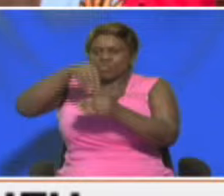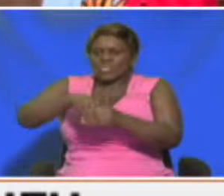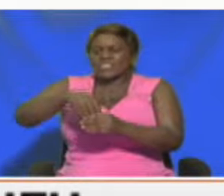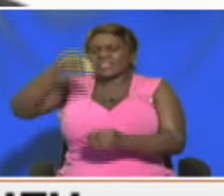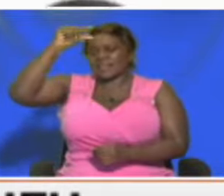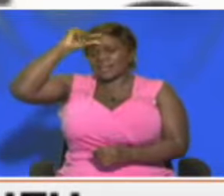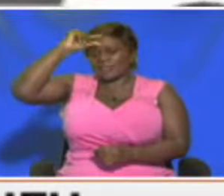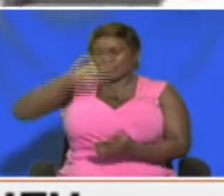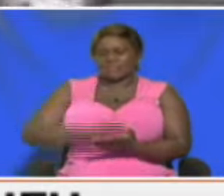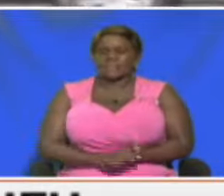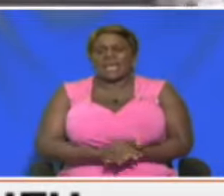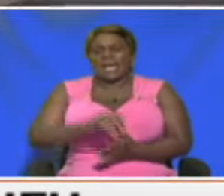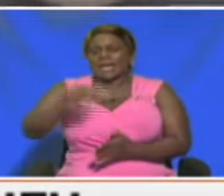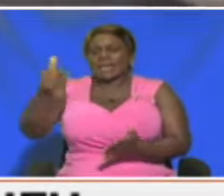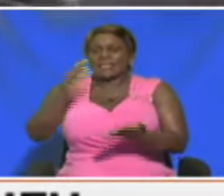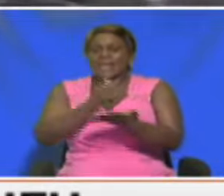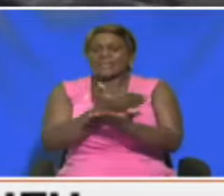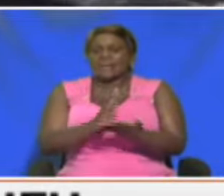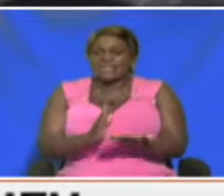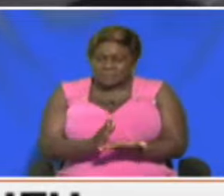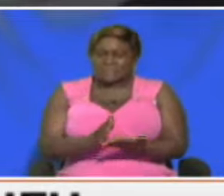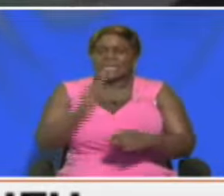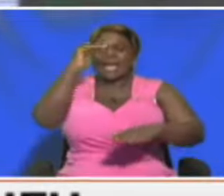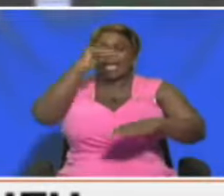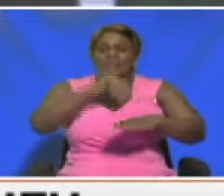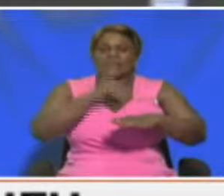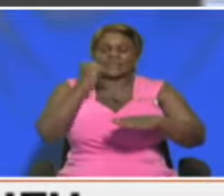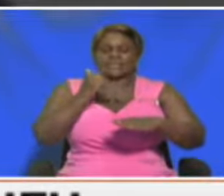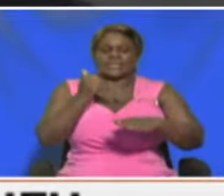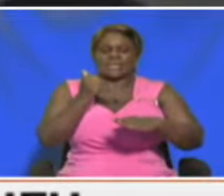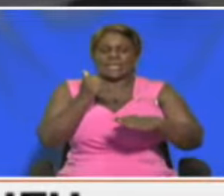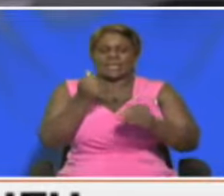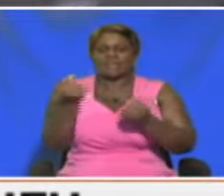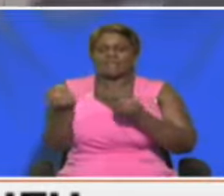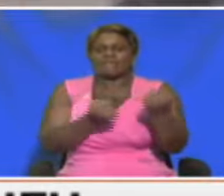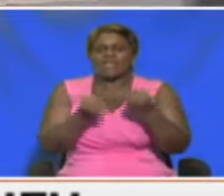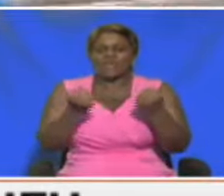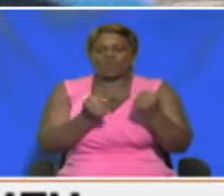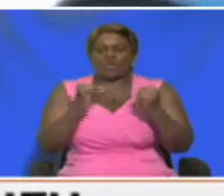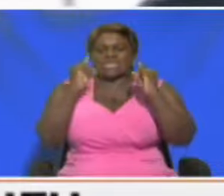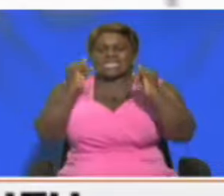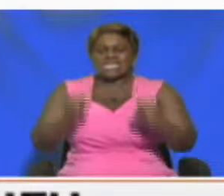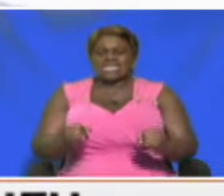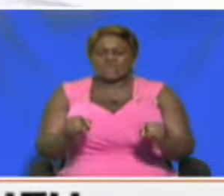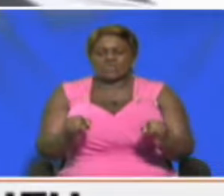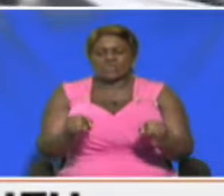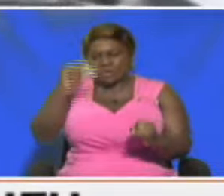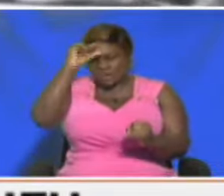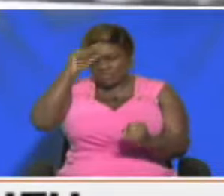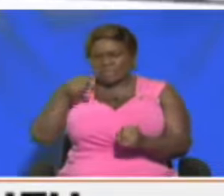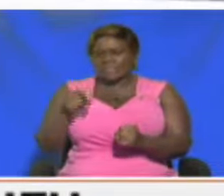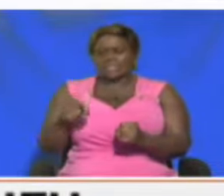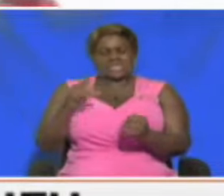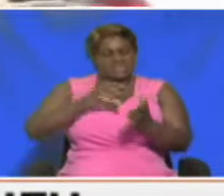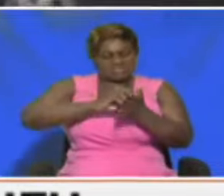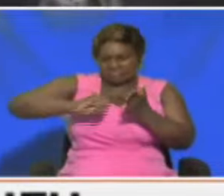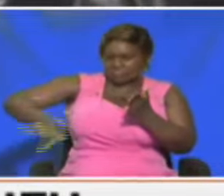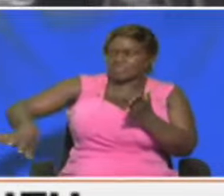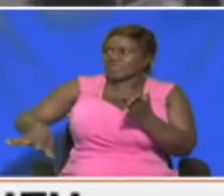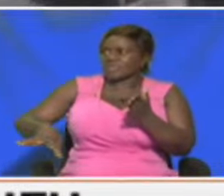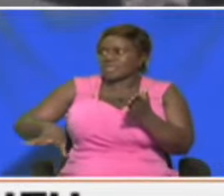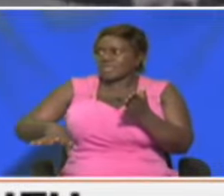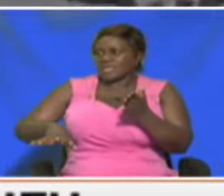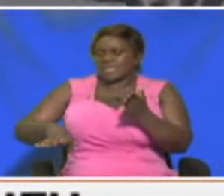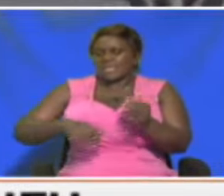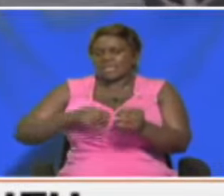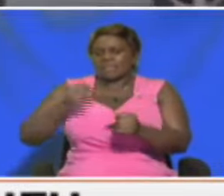government. Nyanja nyingine ambazo zitaathirika ni ununuzi wa magari mapya ya serikali, ambapo hilo limefutiliwa mbali kwa